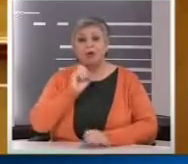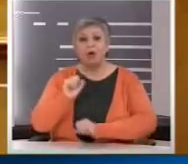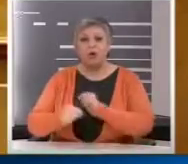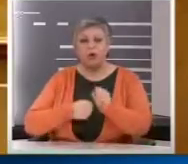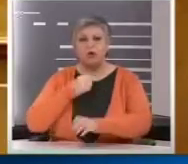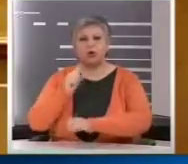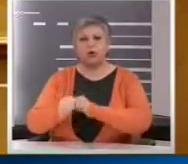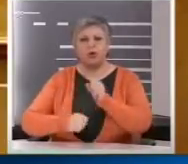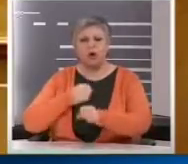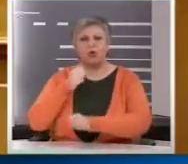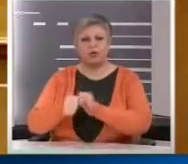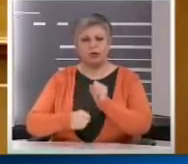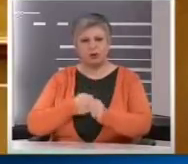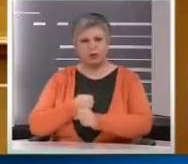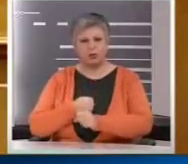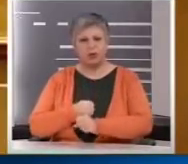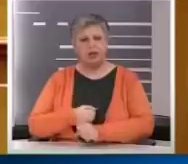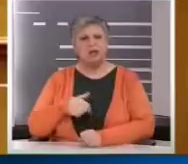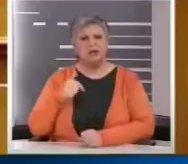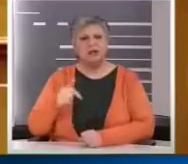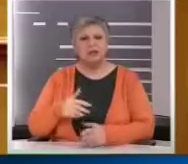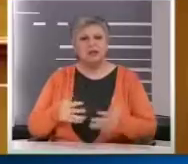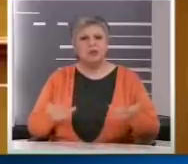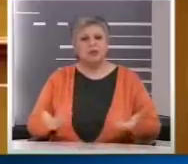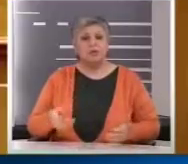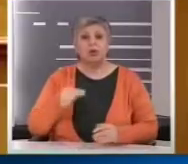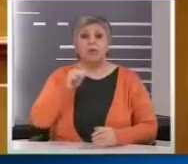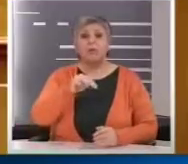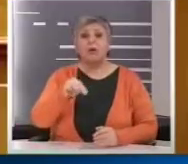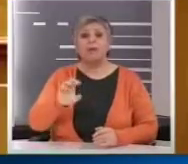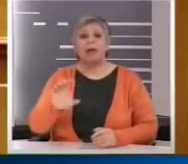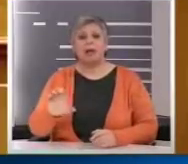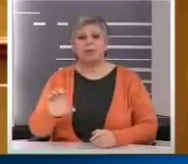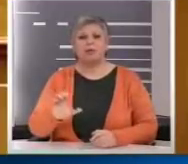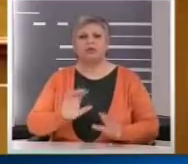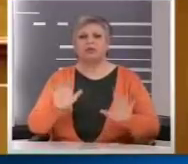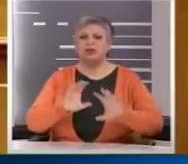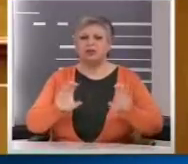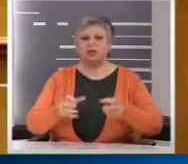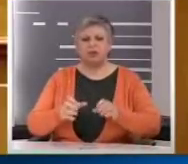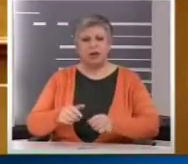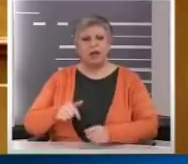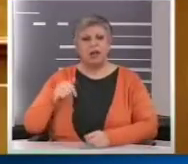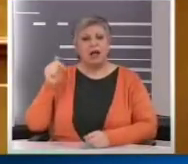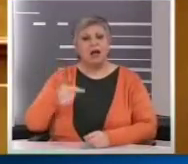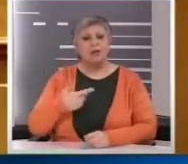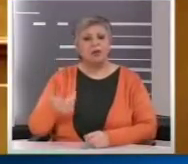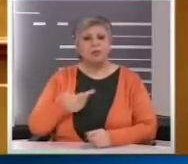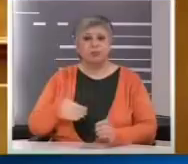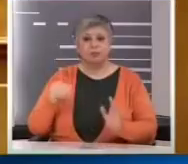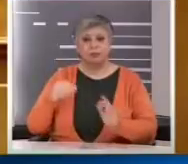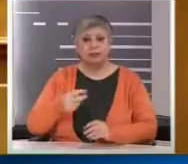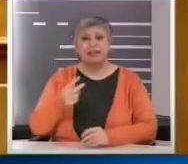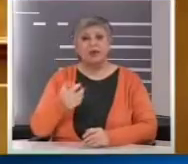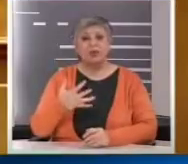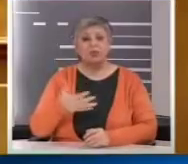οποίο εξασφαλίζατε τη συνένεση από τα ΜΜΕ, την περίοδο που ρίχνατε 25% το ΑΕΠ της χώρας, την